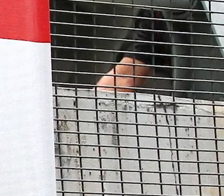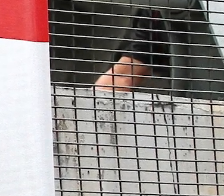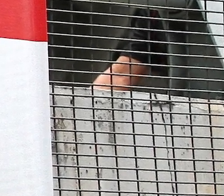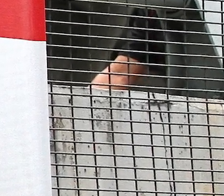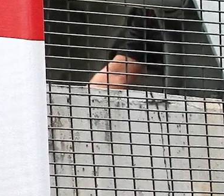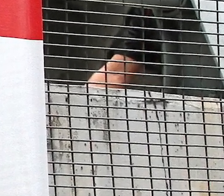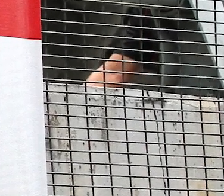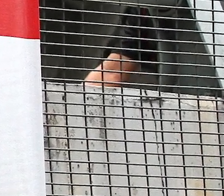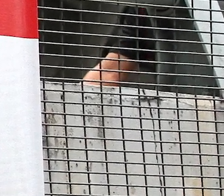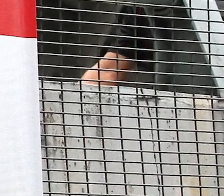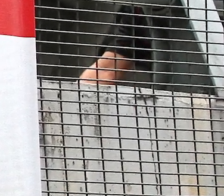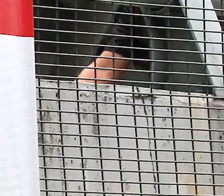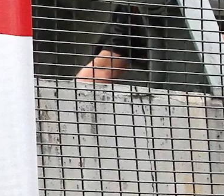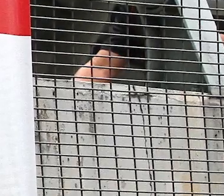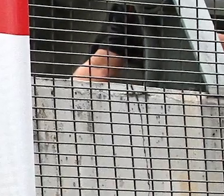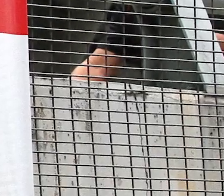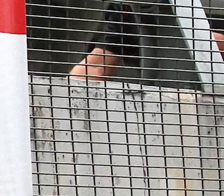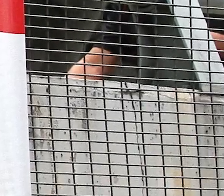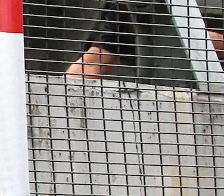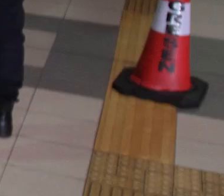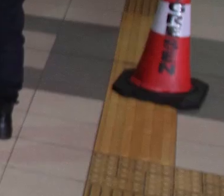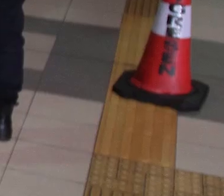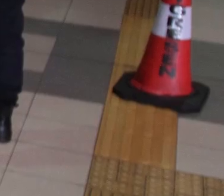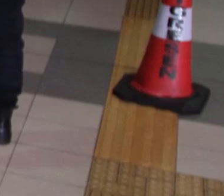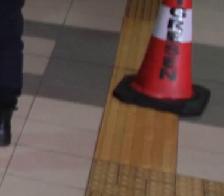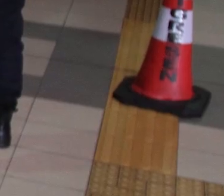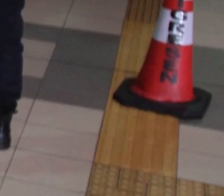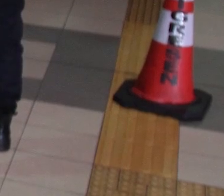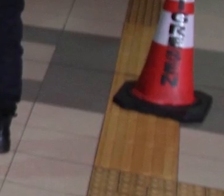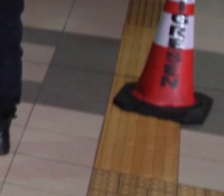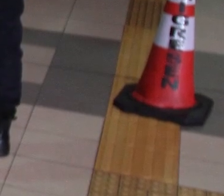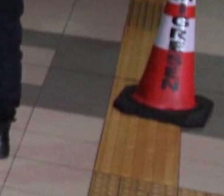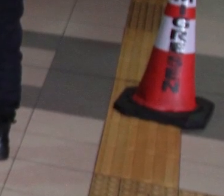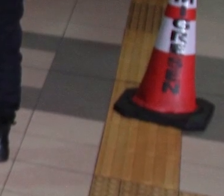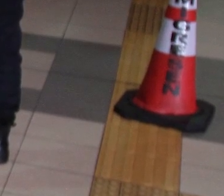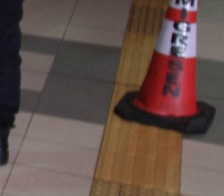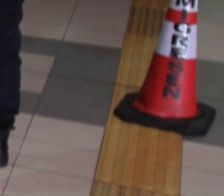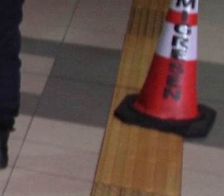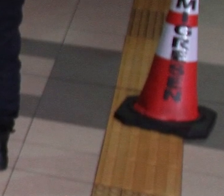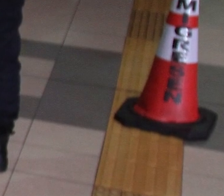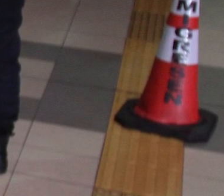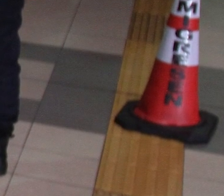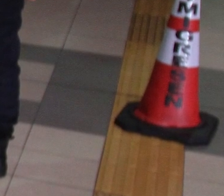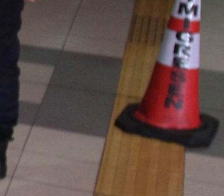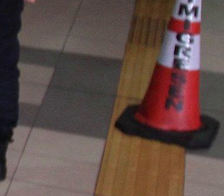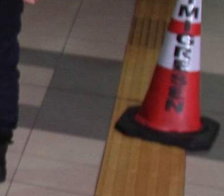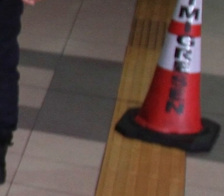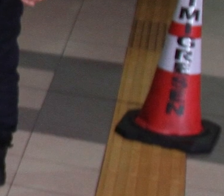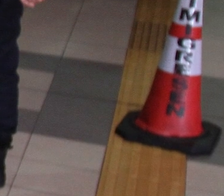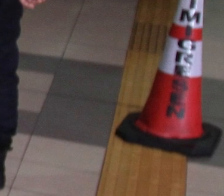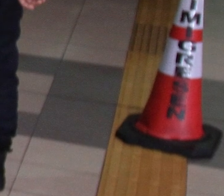pun diperintahkan untuk menjalani kuarantin di rumah. Perlu